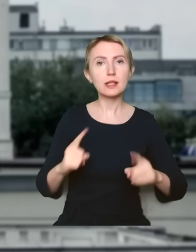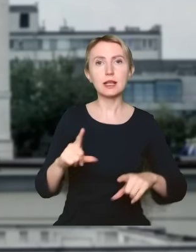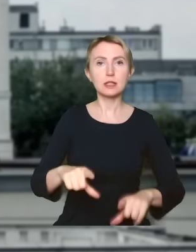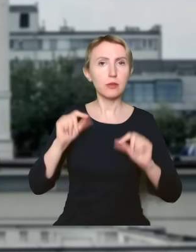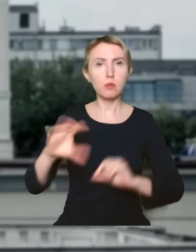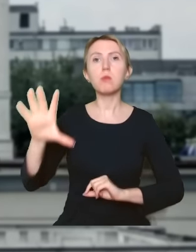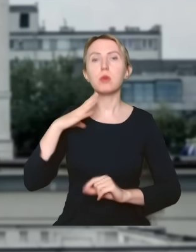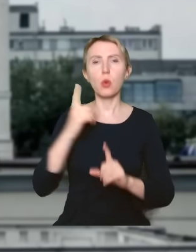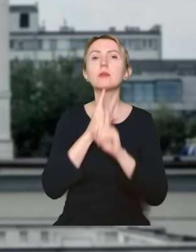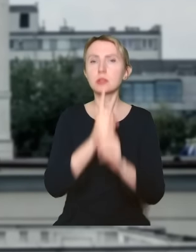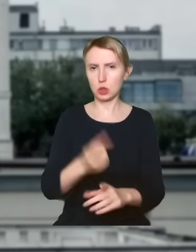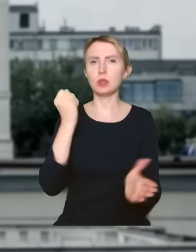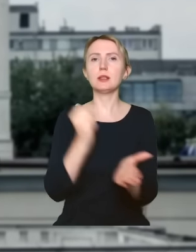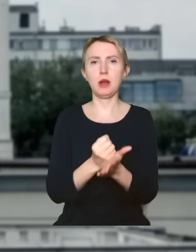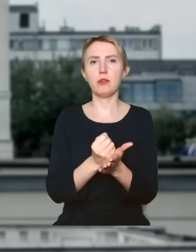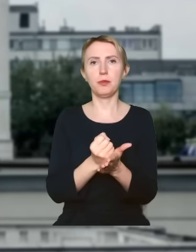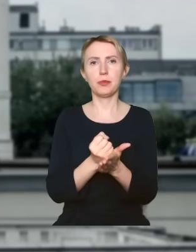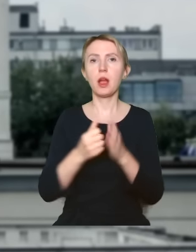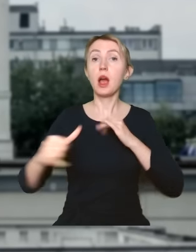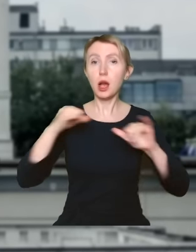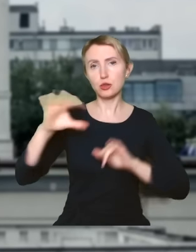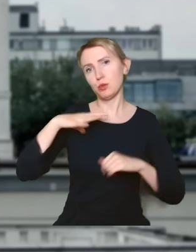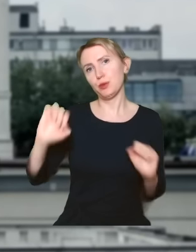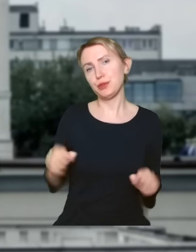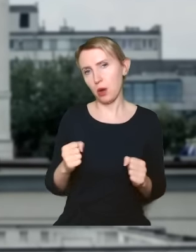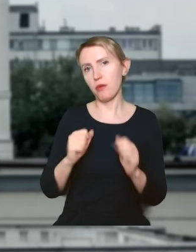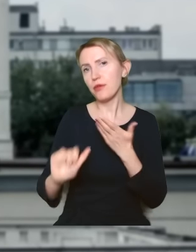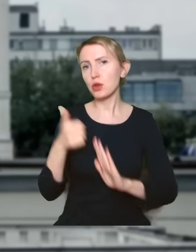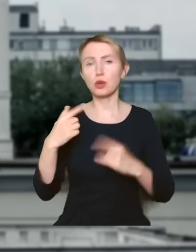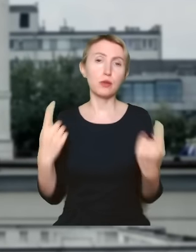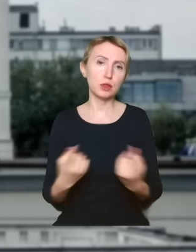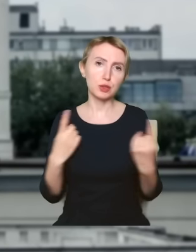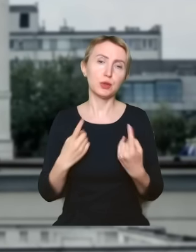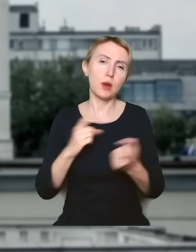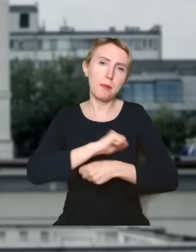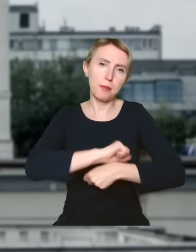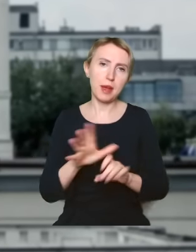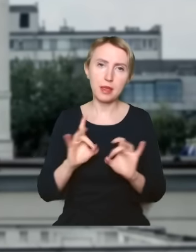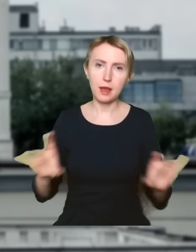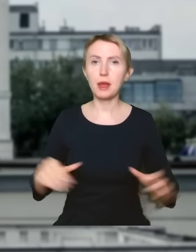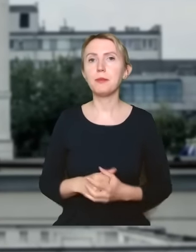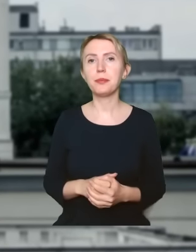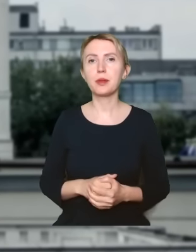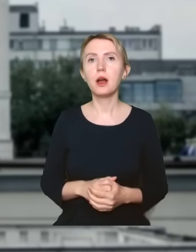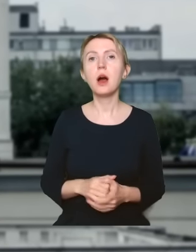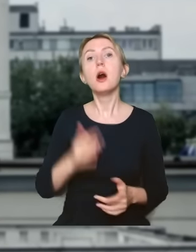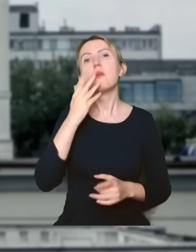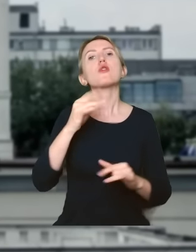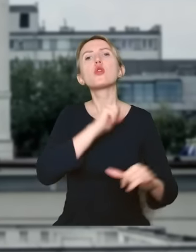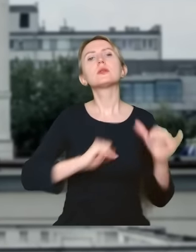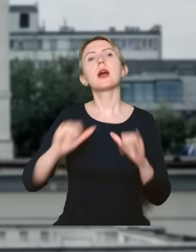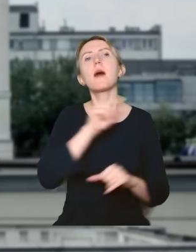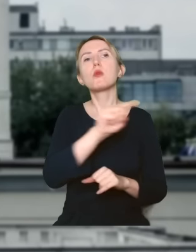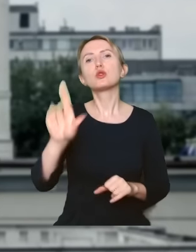była zgodna z prawem, a rząd działał w nadzwyczajnych okolicznościach pandemii. Dodają, że to samorządowcy są